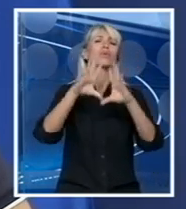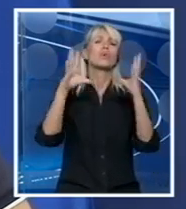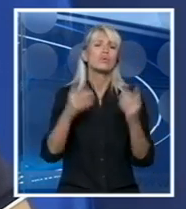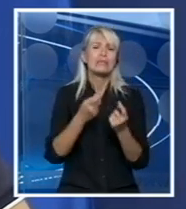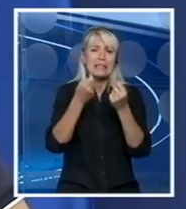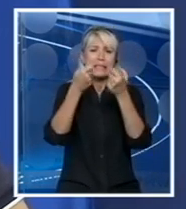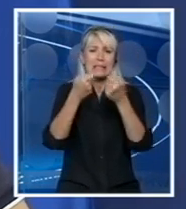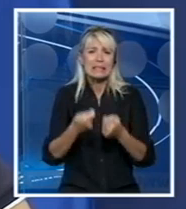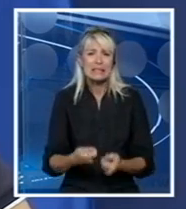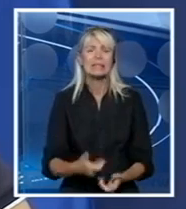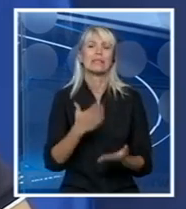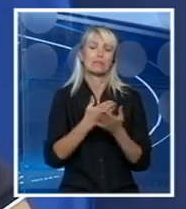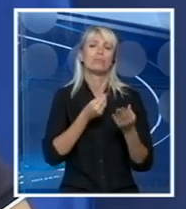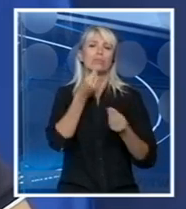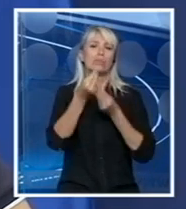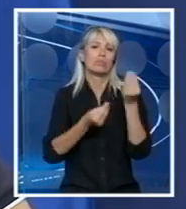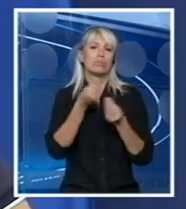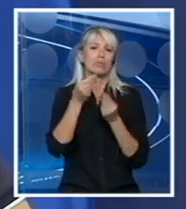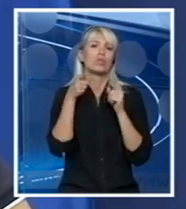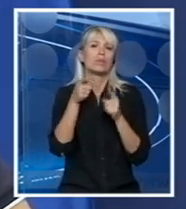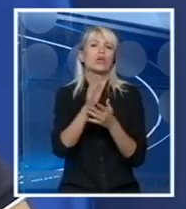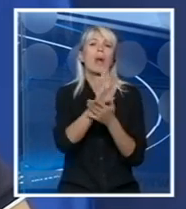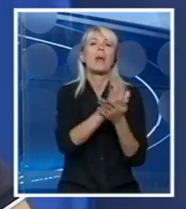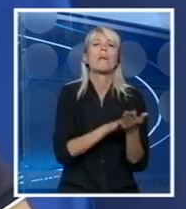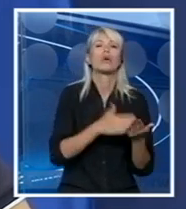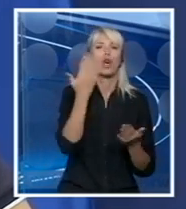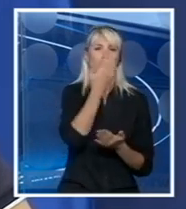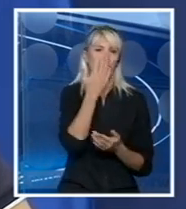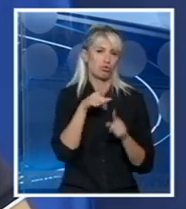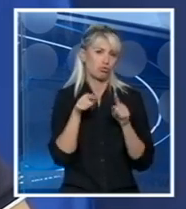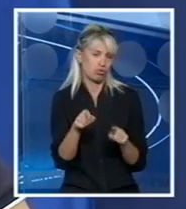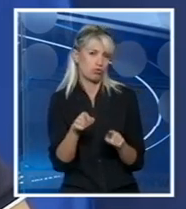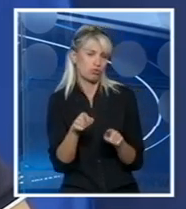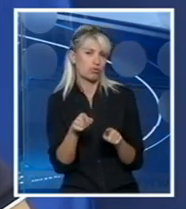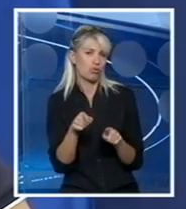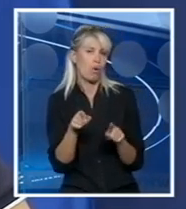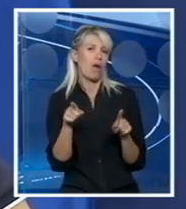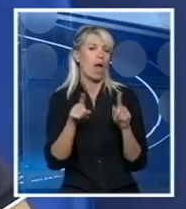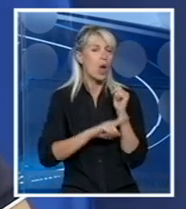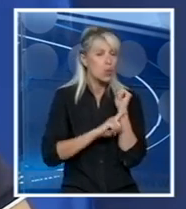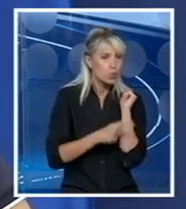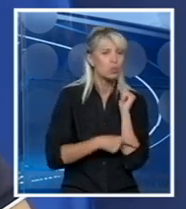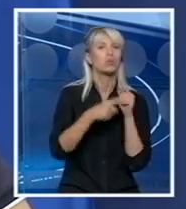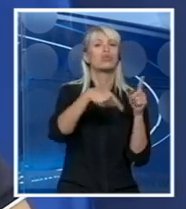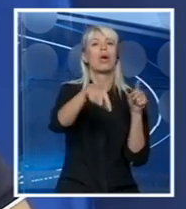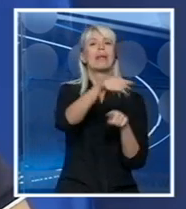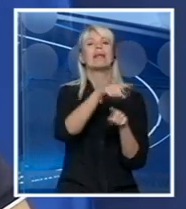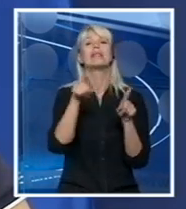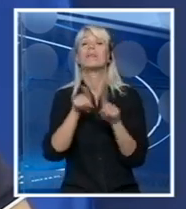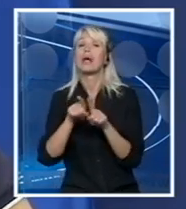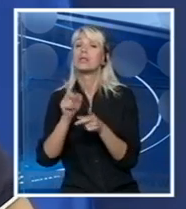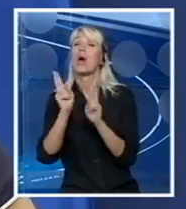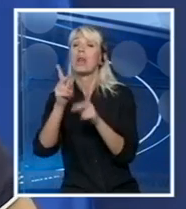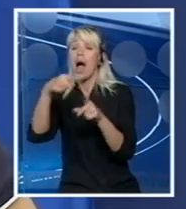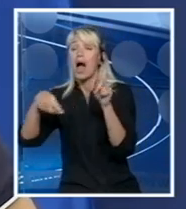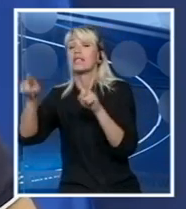detaljno pričati u toku tih prvih dana, kada će i đacima, a bogami i